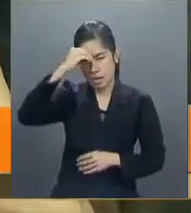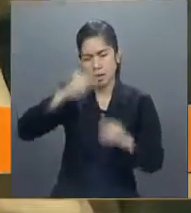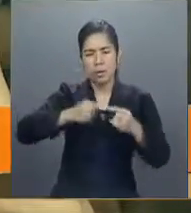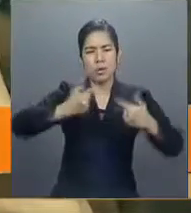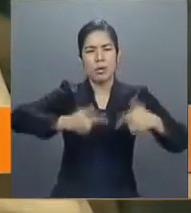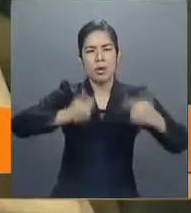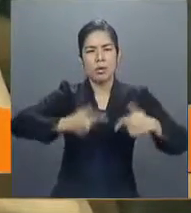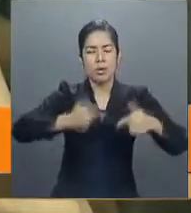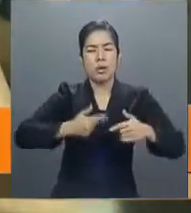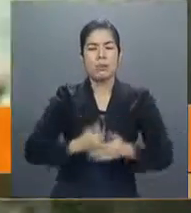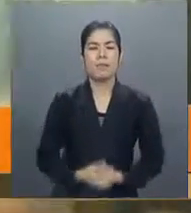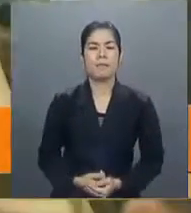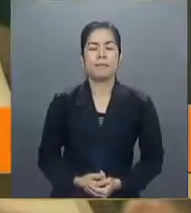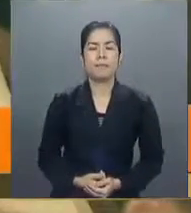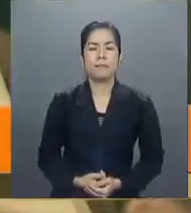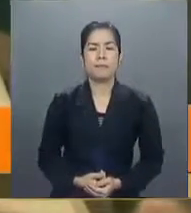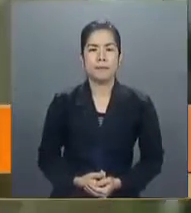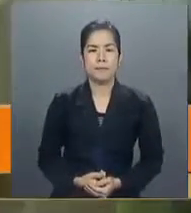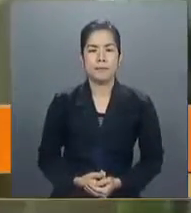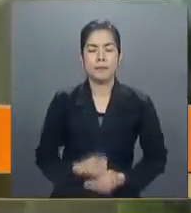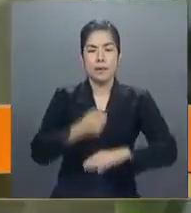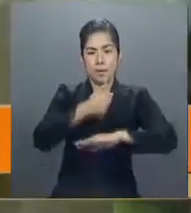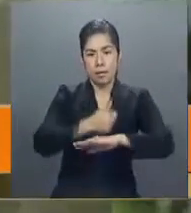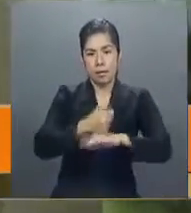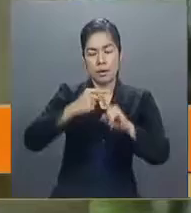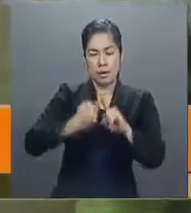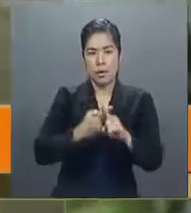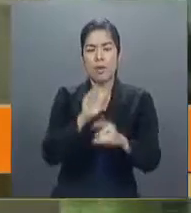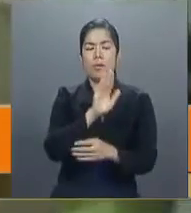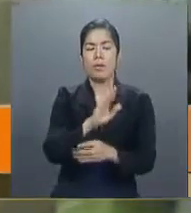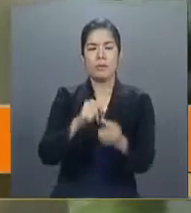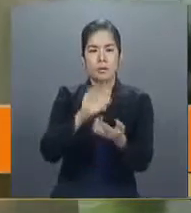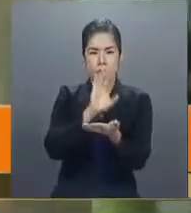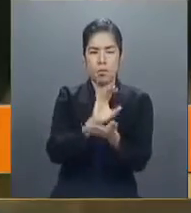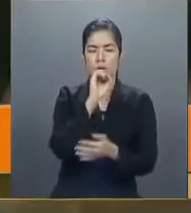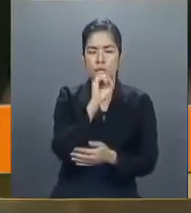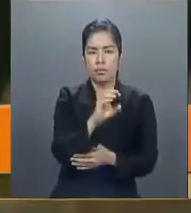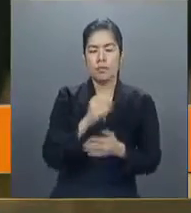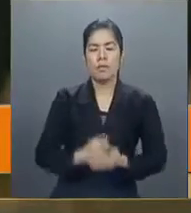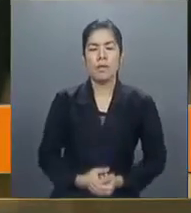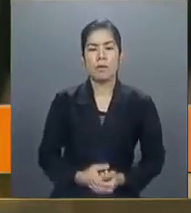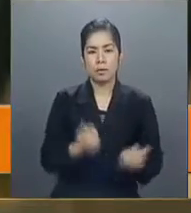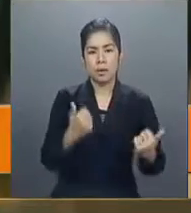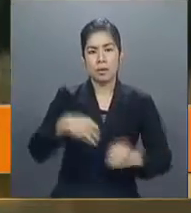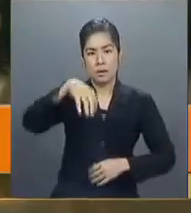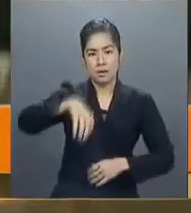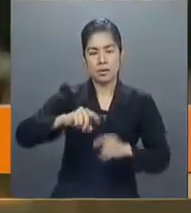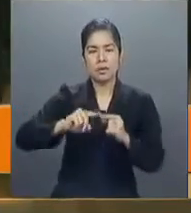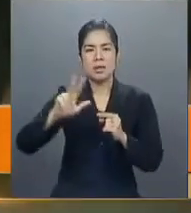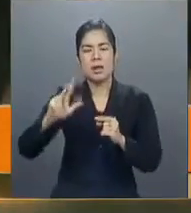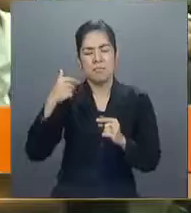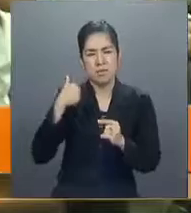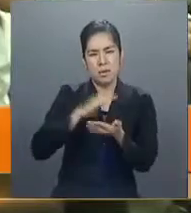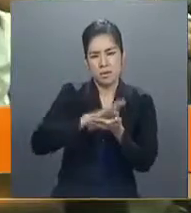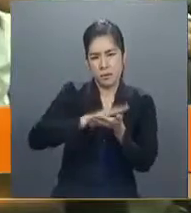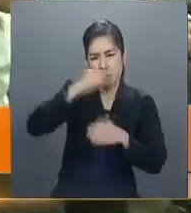ราชการแทนผู้บัญชาการตำรวจนครบาลเปิดเผยว่าในพื้นที่กองบังคับการตำรวจนครบาล3มีโรงเรียนอาชีวะหลายสถ